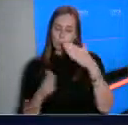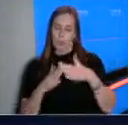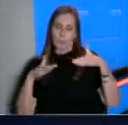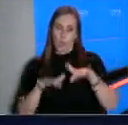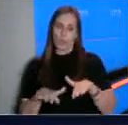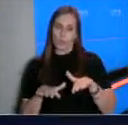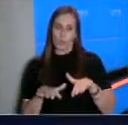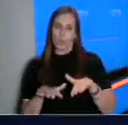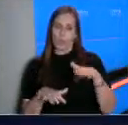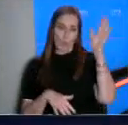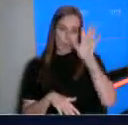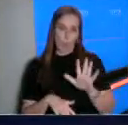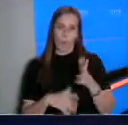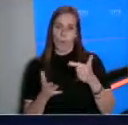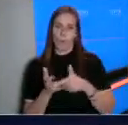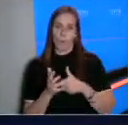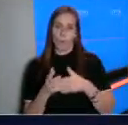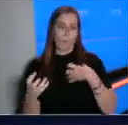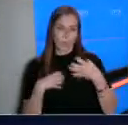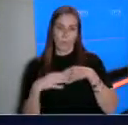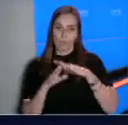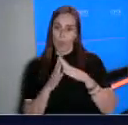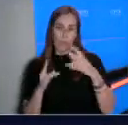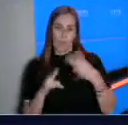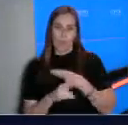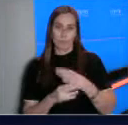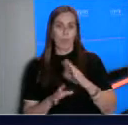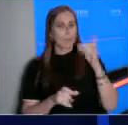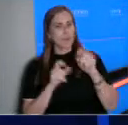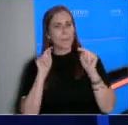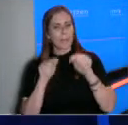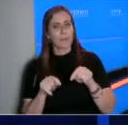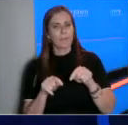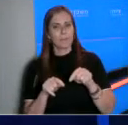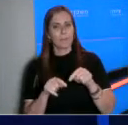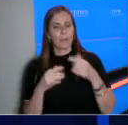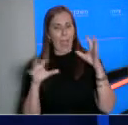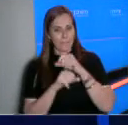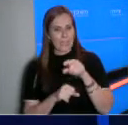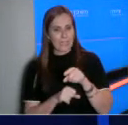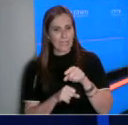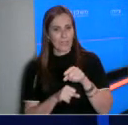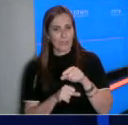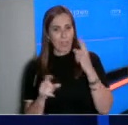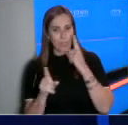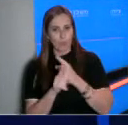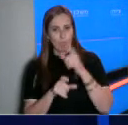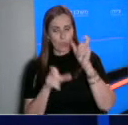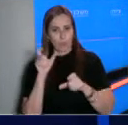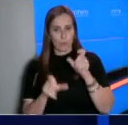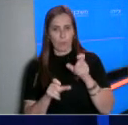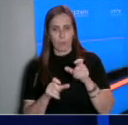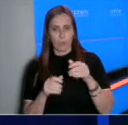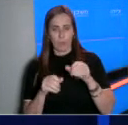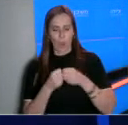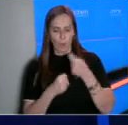יושבים בקולנוע ובהצגות, והכל כרגיל. כמה אנשים מגיעים הערב הזה, כאילו הערב המונגש לאנשים, לקהל